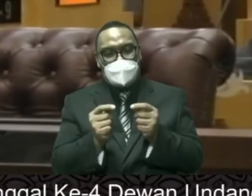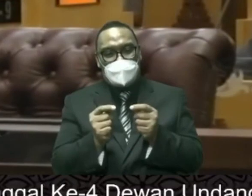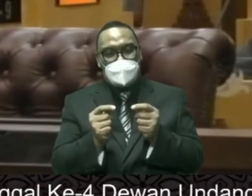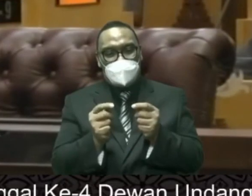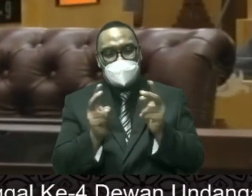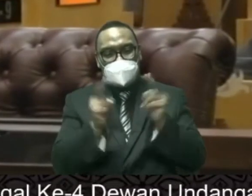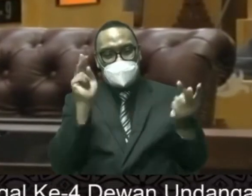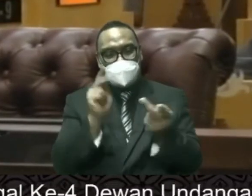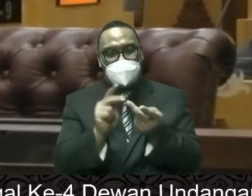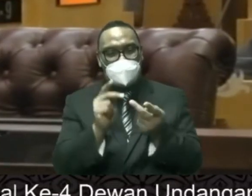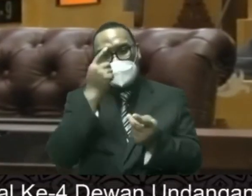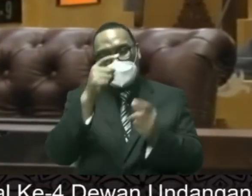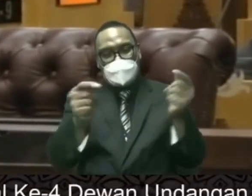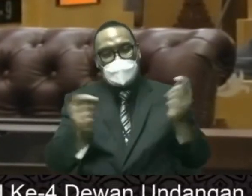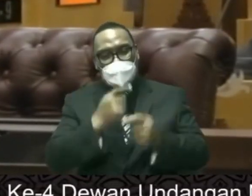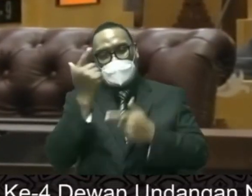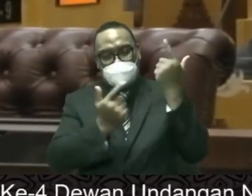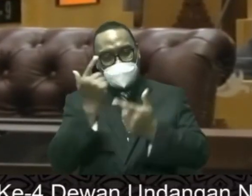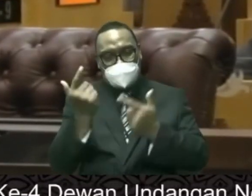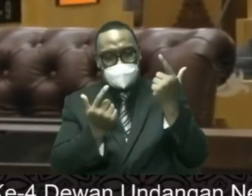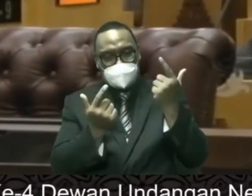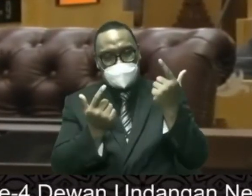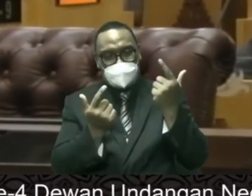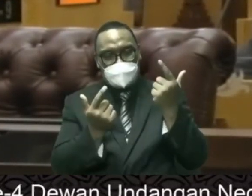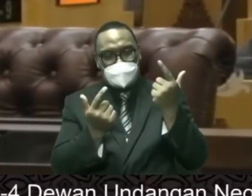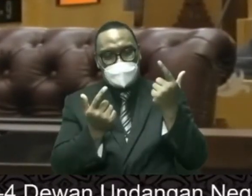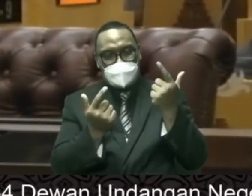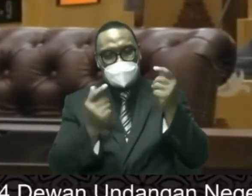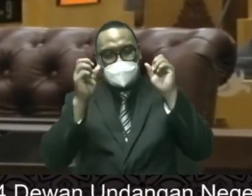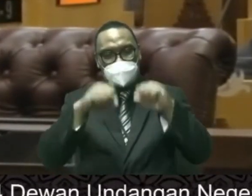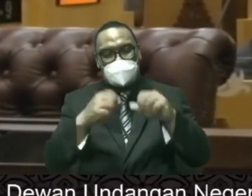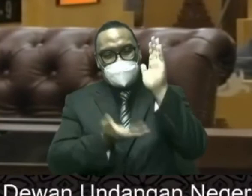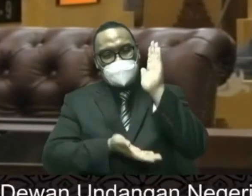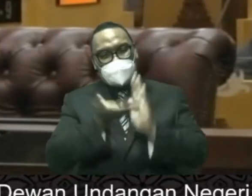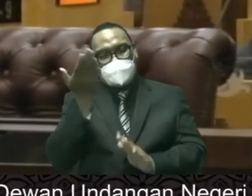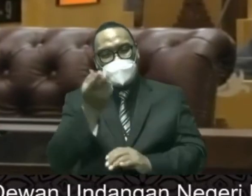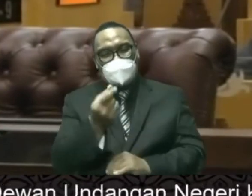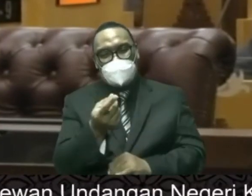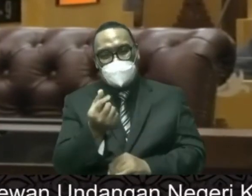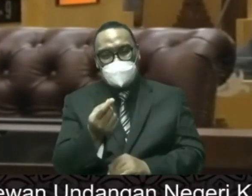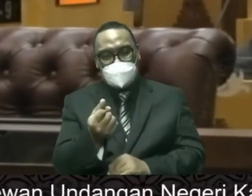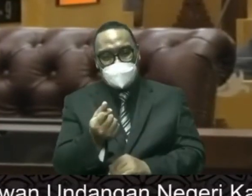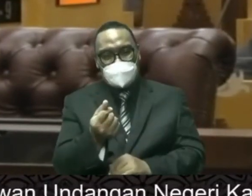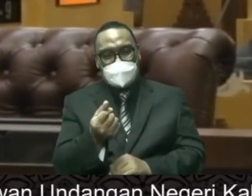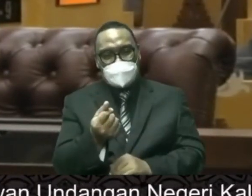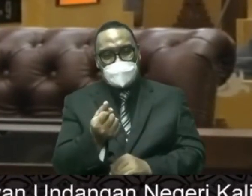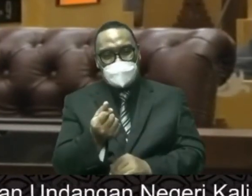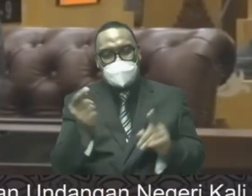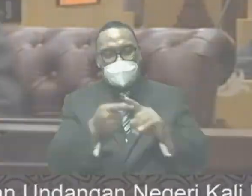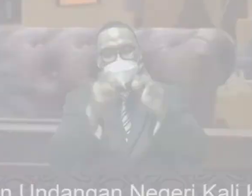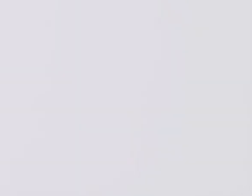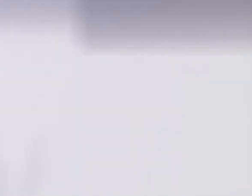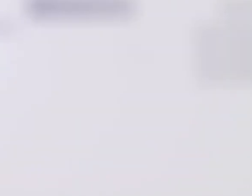menarik untuk dijadikan sebagai agrotourism yang mampu meningkatkan pendapatan kepada pekebun dan kita terima